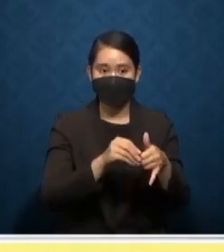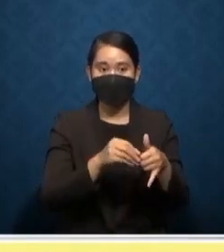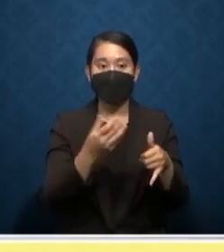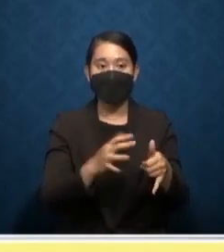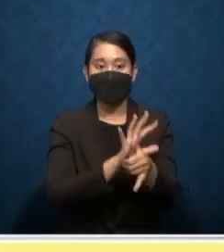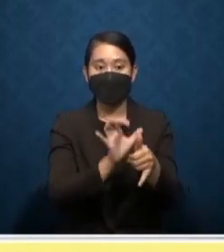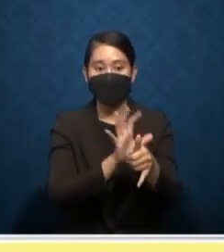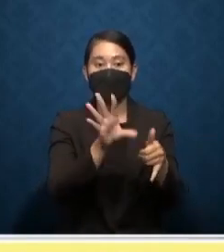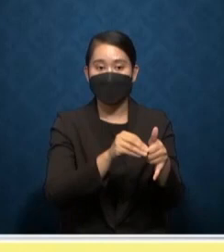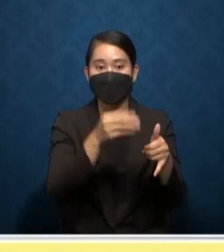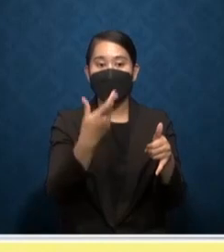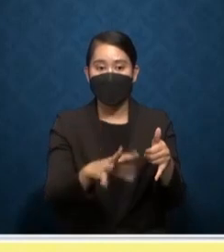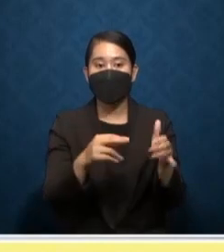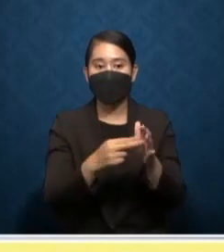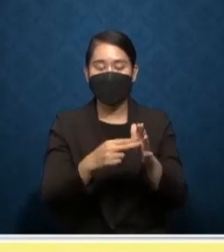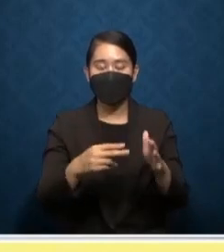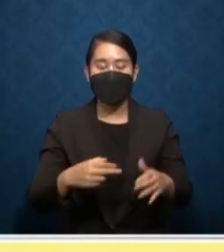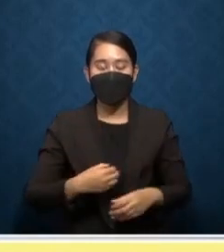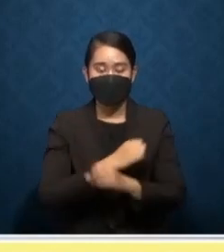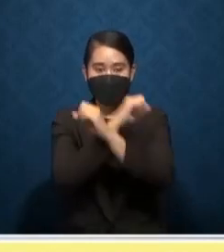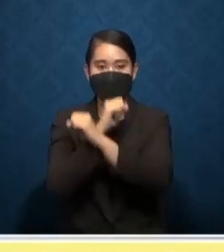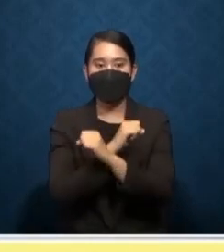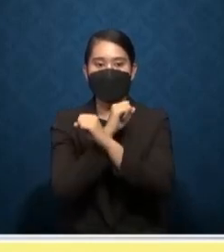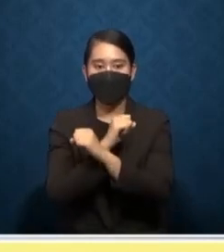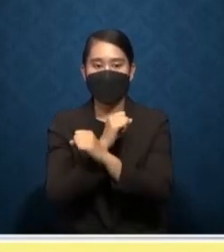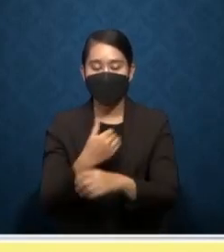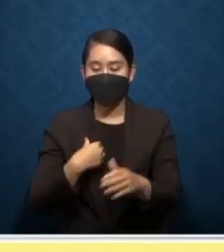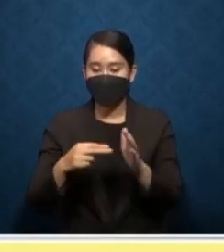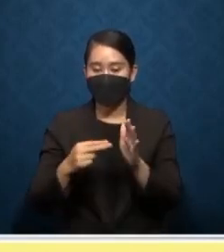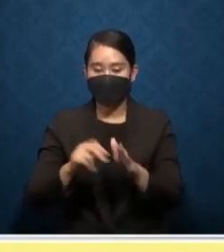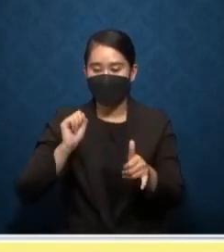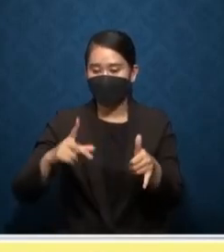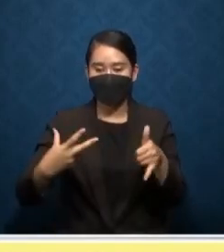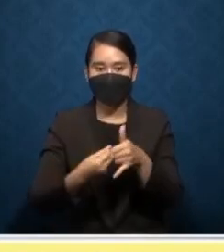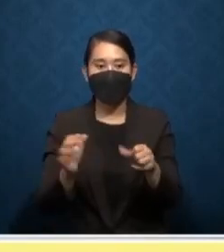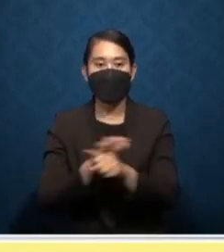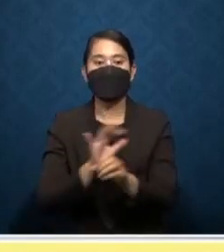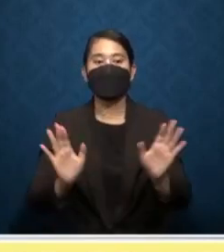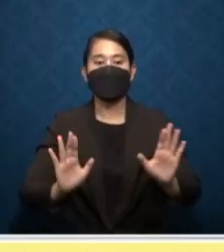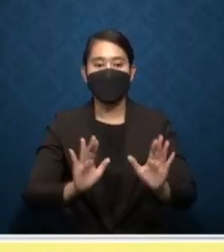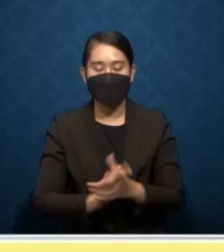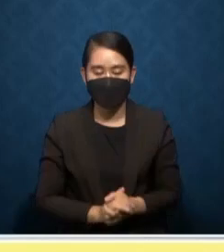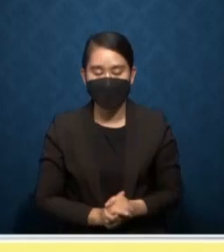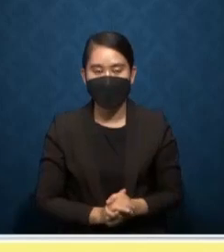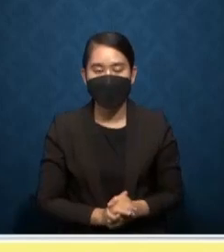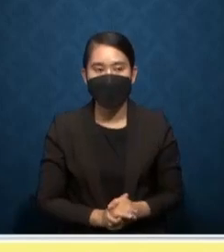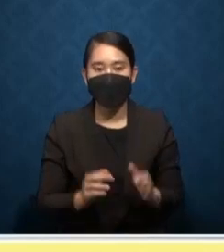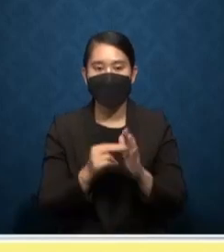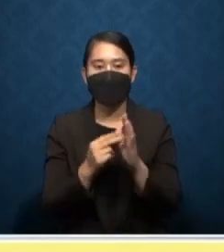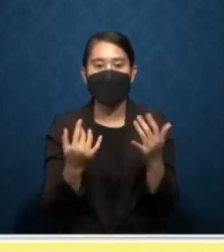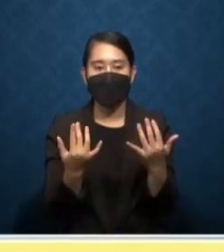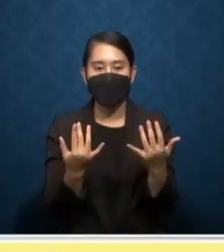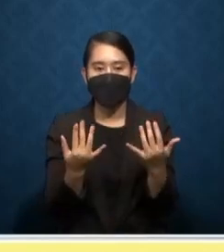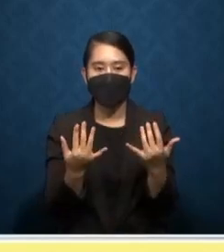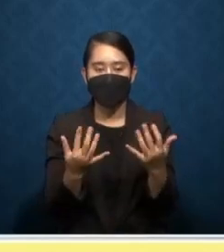มันกเหือนมีภูมีอยู่แล้วมันก็ไม่จำเปนทจะตองเลงไปฉีดให้ครบทั้งหมด 100%แต่ว่าเรารอระยะเว